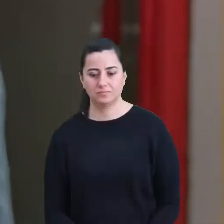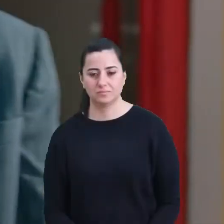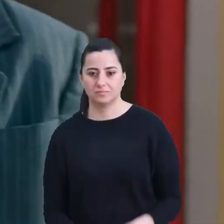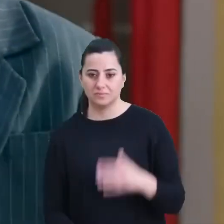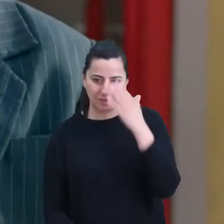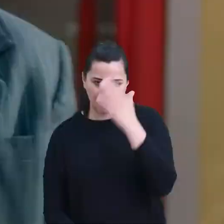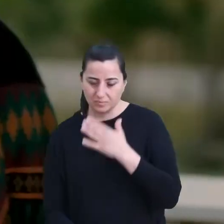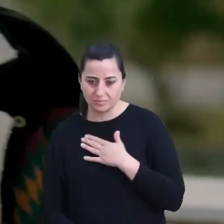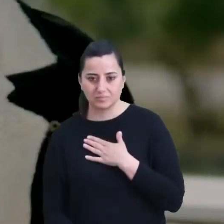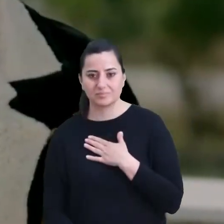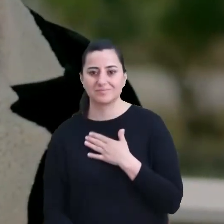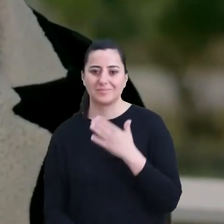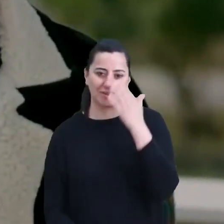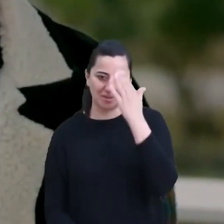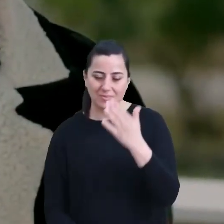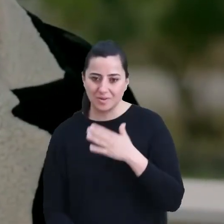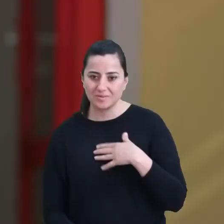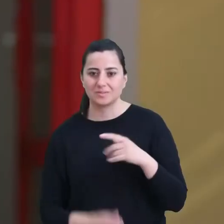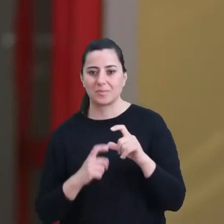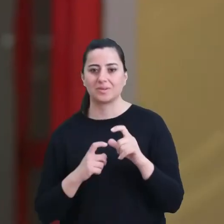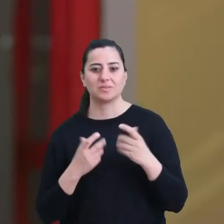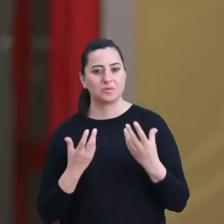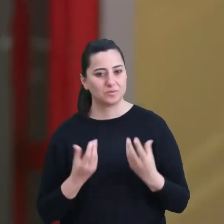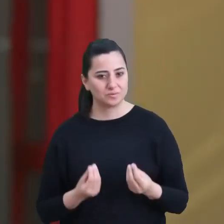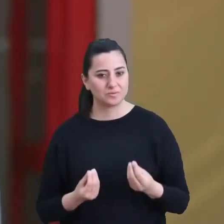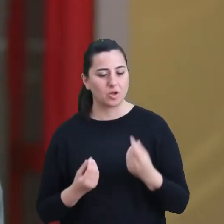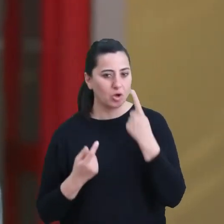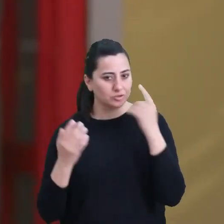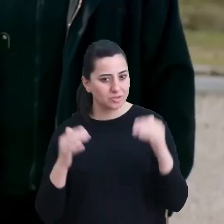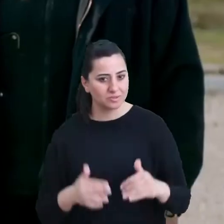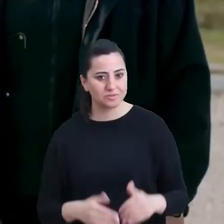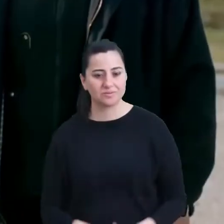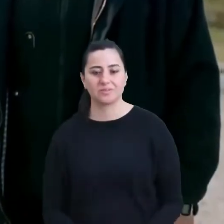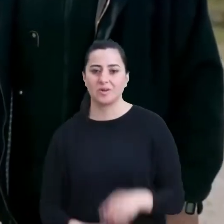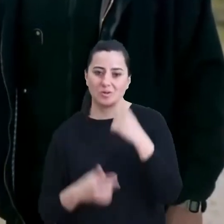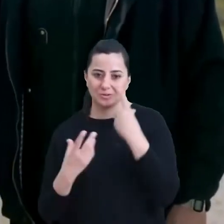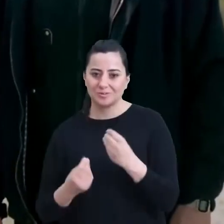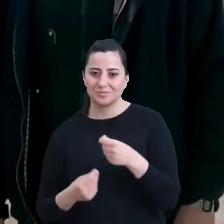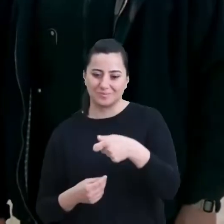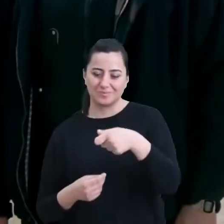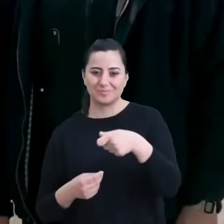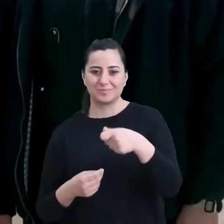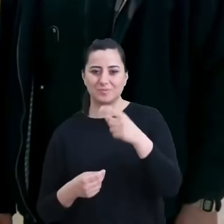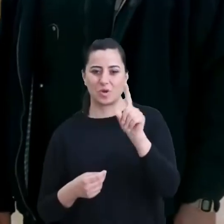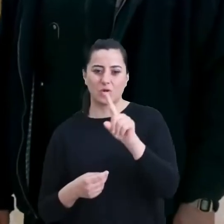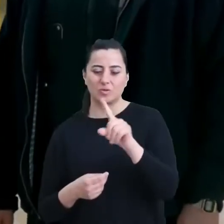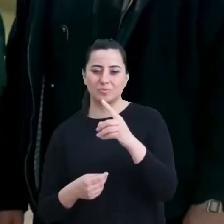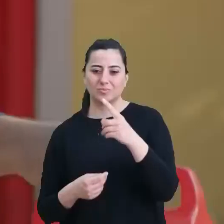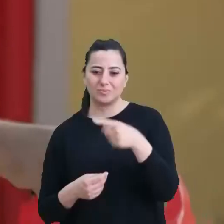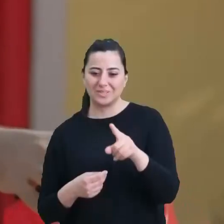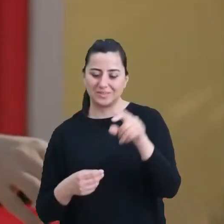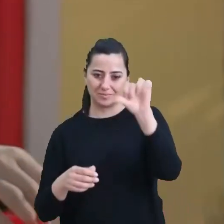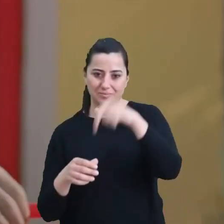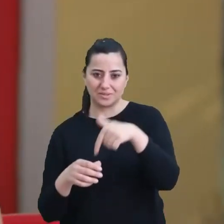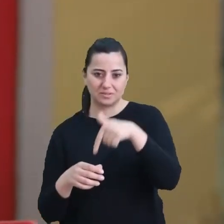Selamun aleyküm. Selamun aleyküm Sabahattin. Aleyküm selam, hoş geldiniz. Hoş gördük, seni zannet. Bizim bir de 10 bin liralık benzin katça